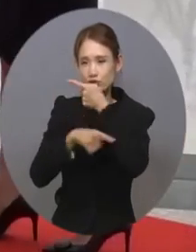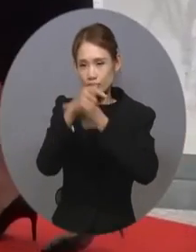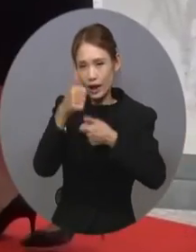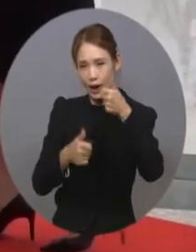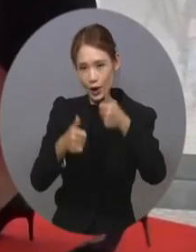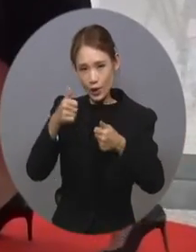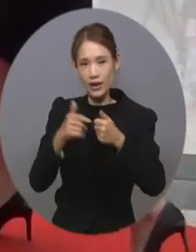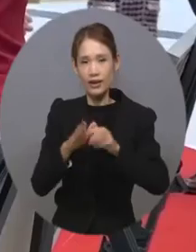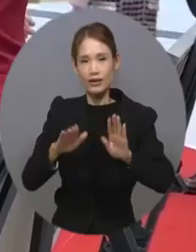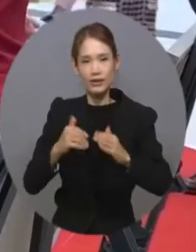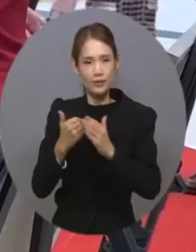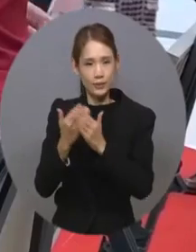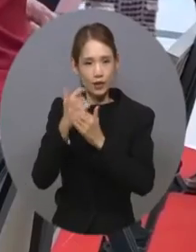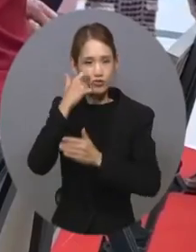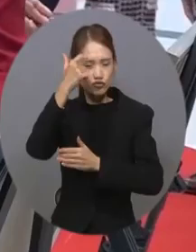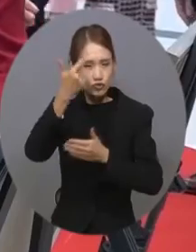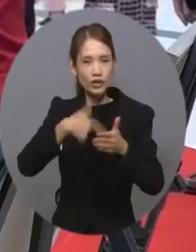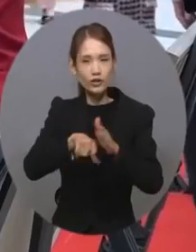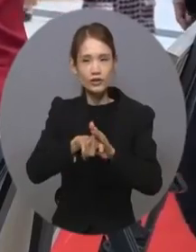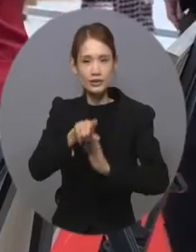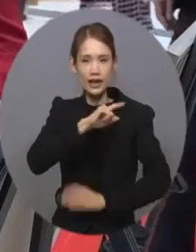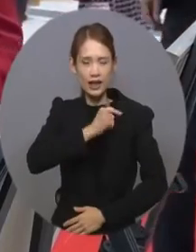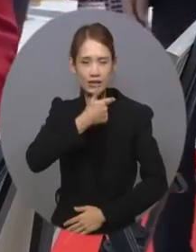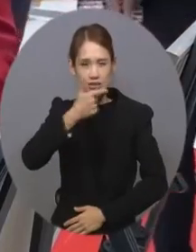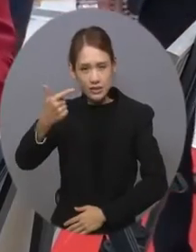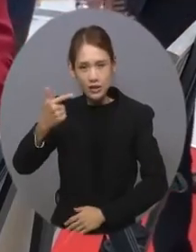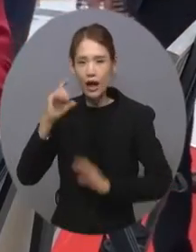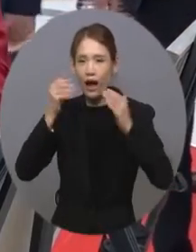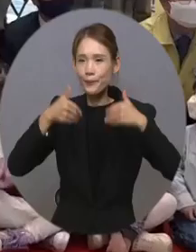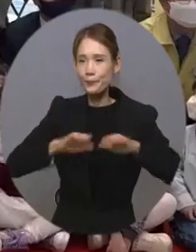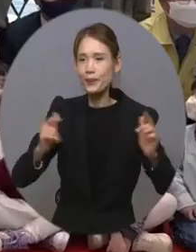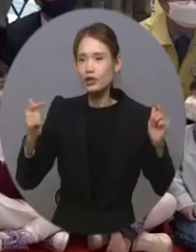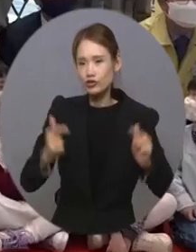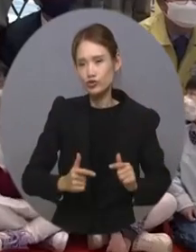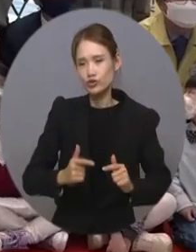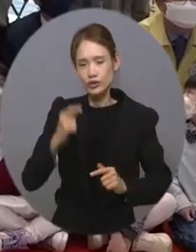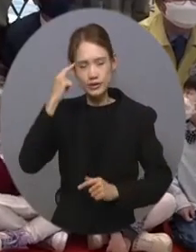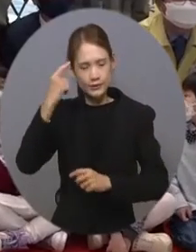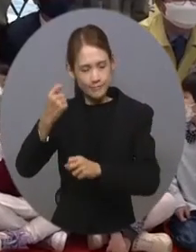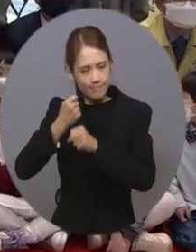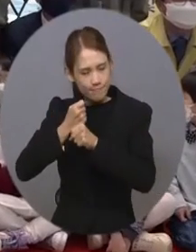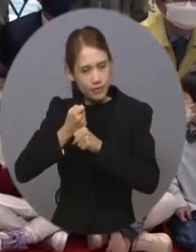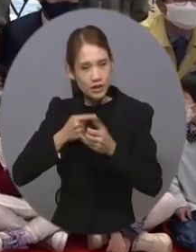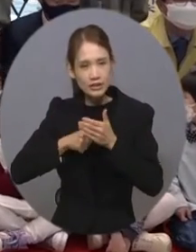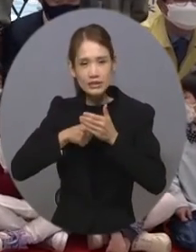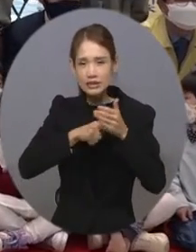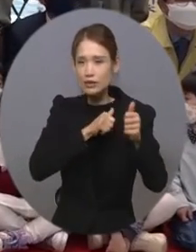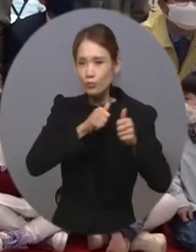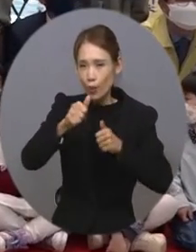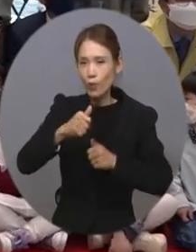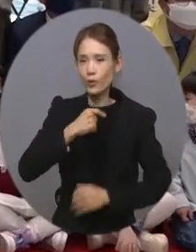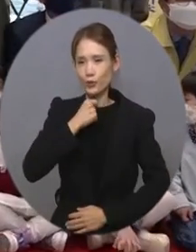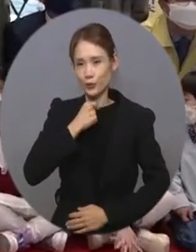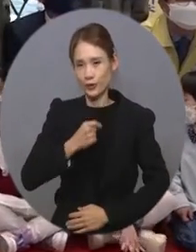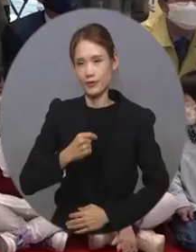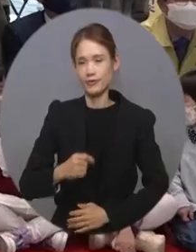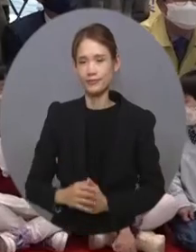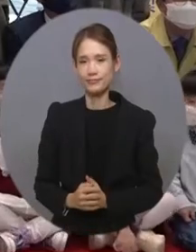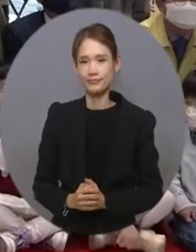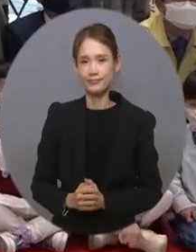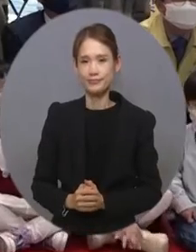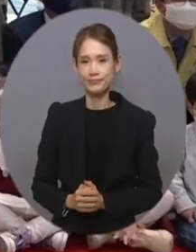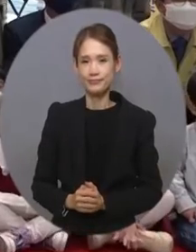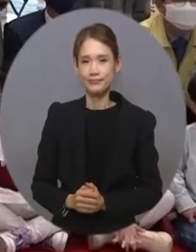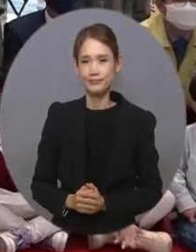가능한 발전을 위해 가장 큰 과제인 저출산 문제를 인식하고 극복하는 장이 되길 기대합니다 복지 tv 뉴스